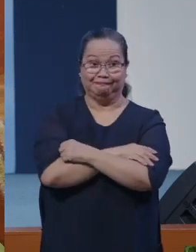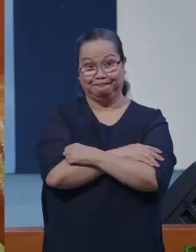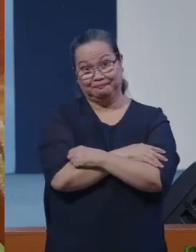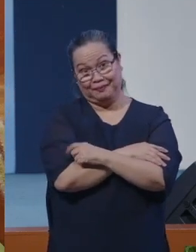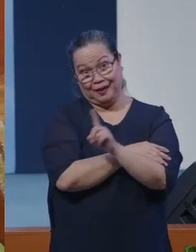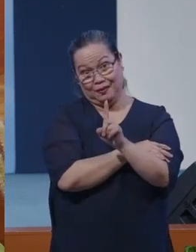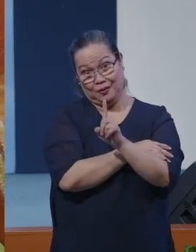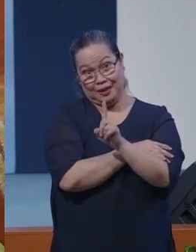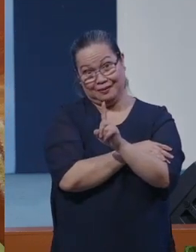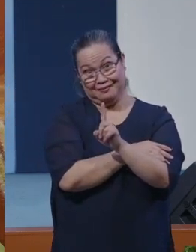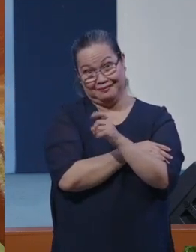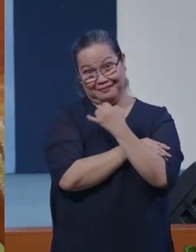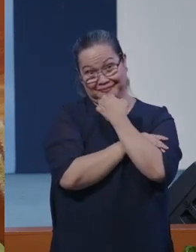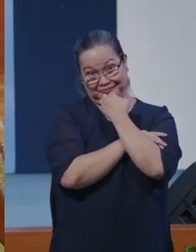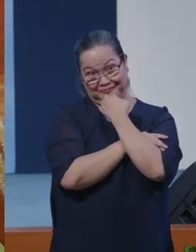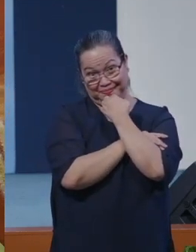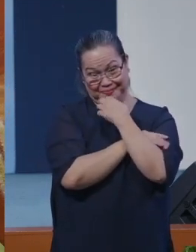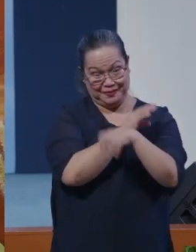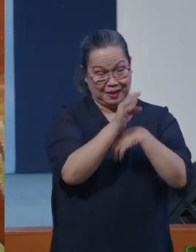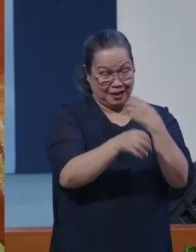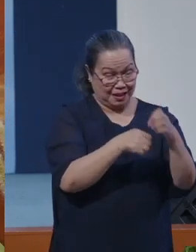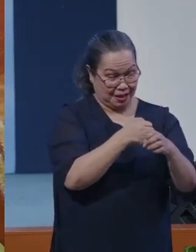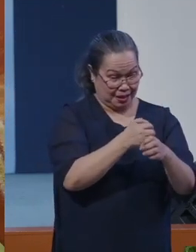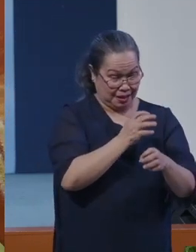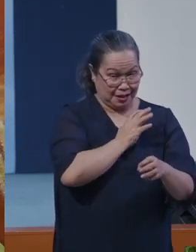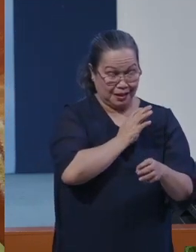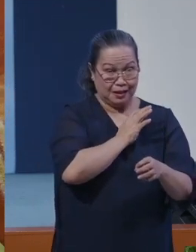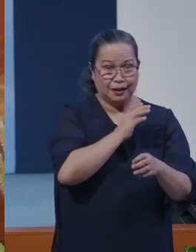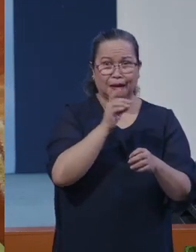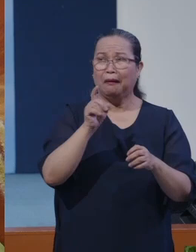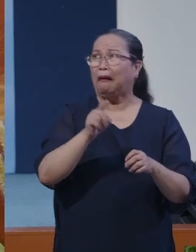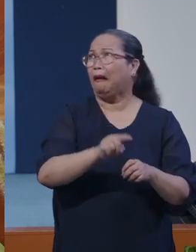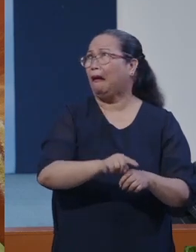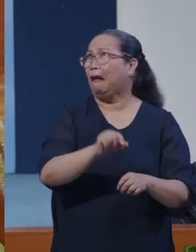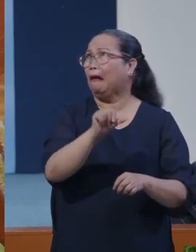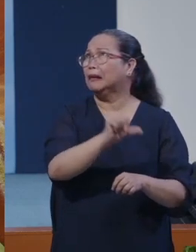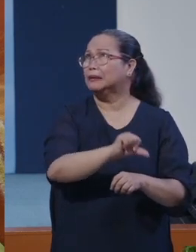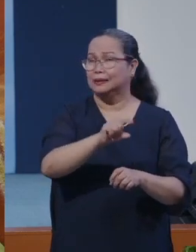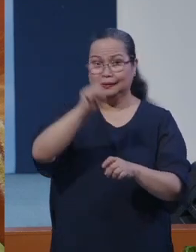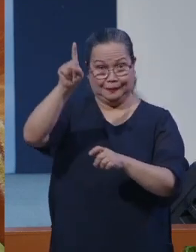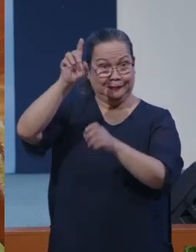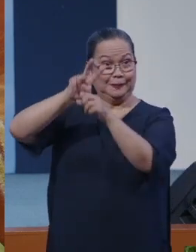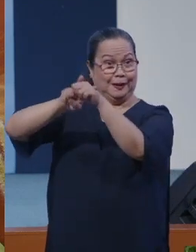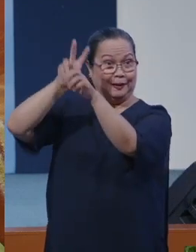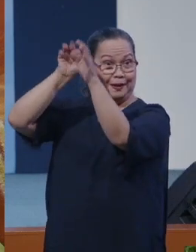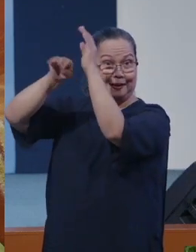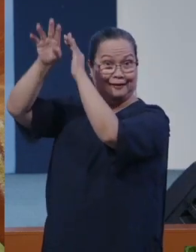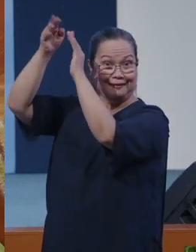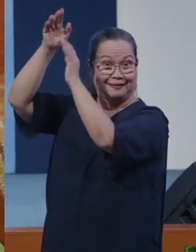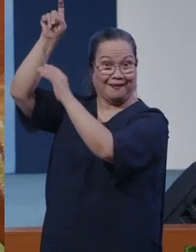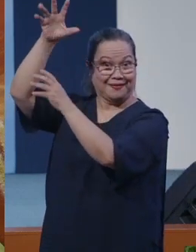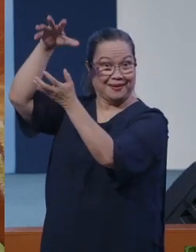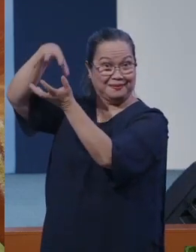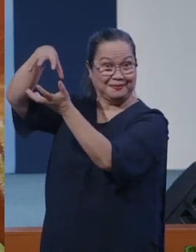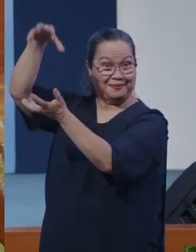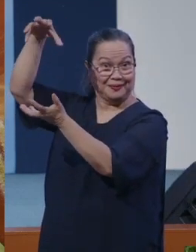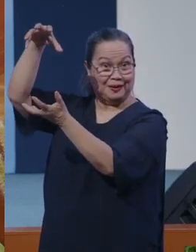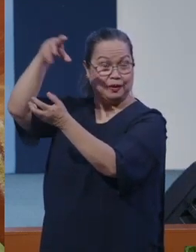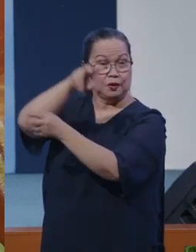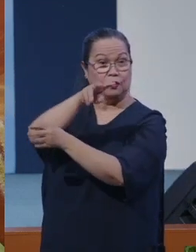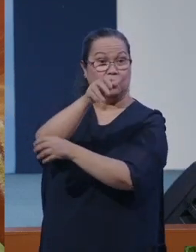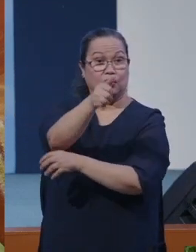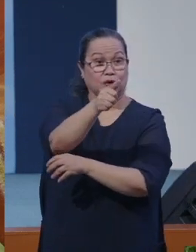in earth, ang mabuti ay yung in heaven. Pero yung laying up for